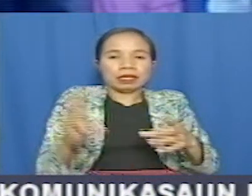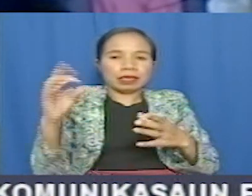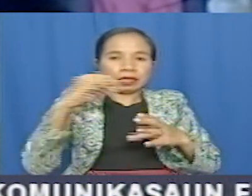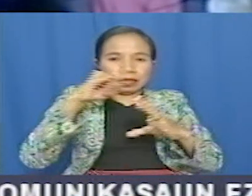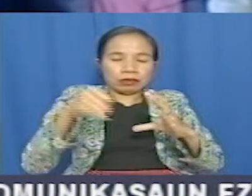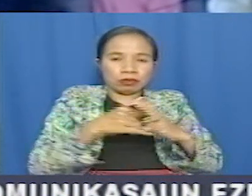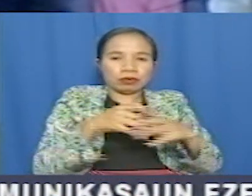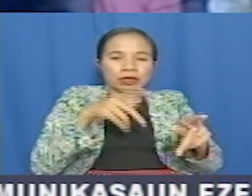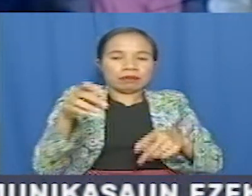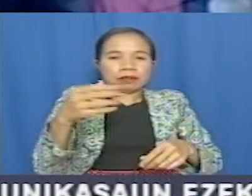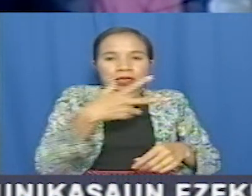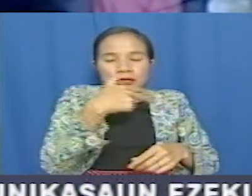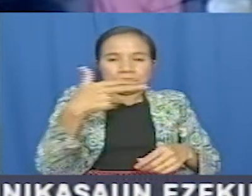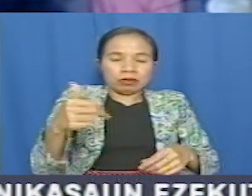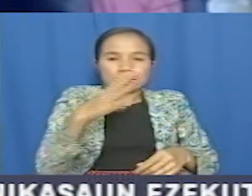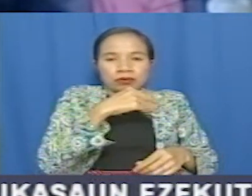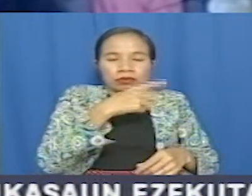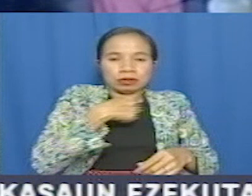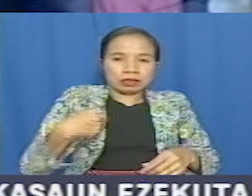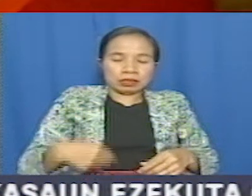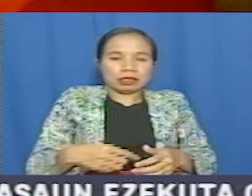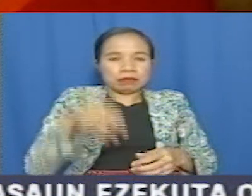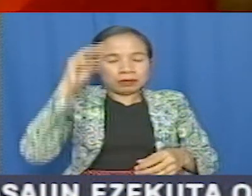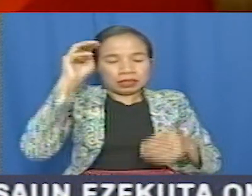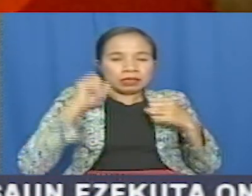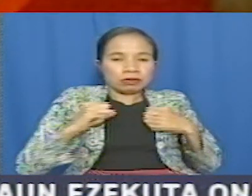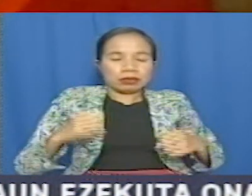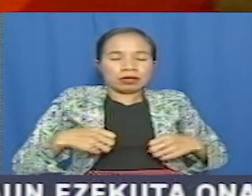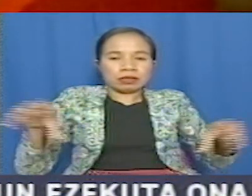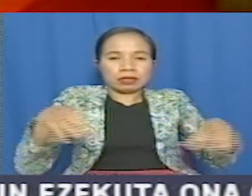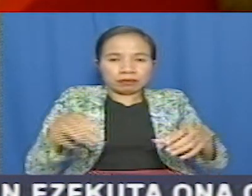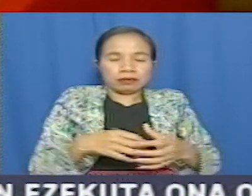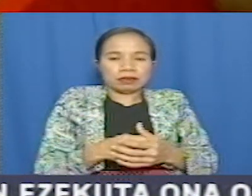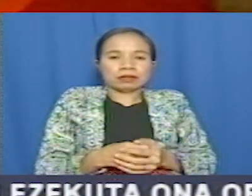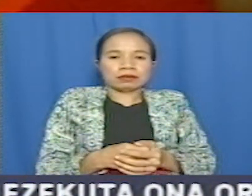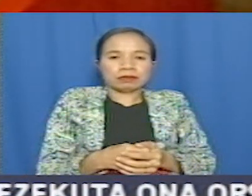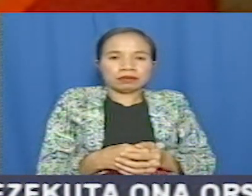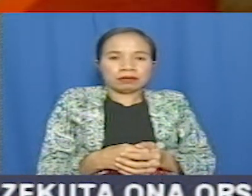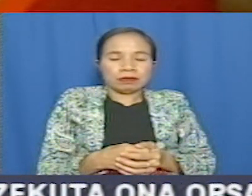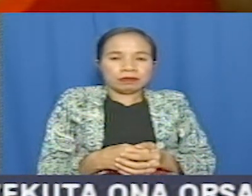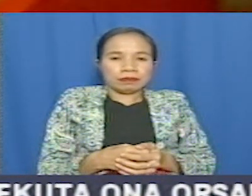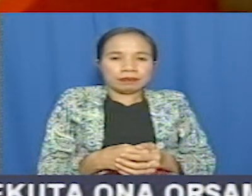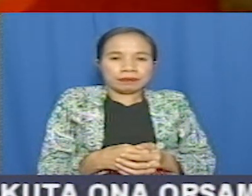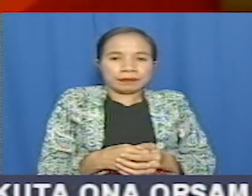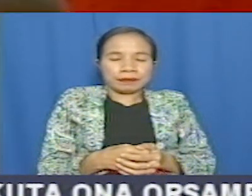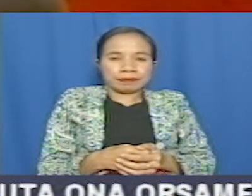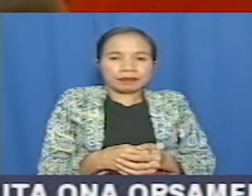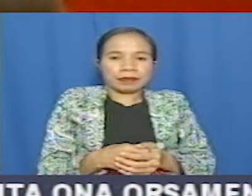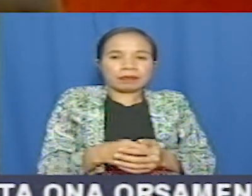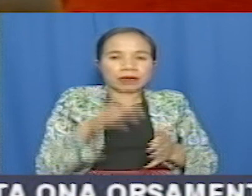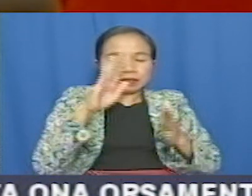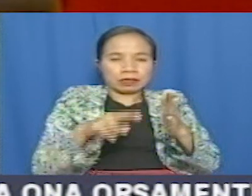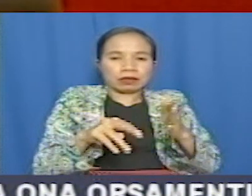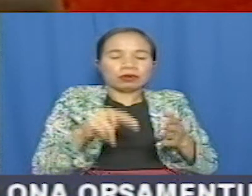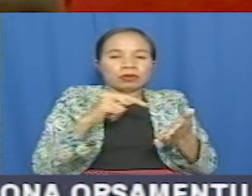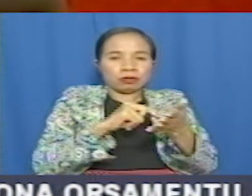inkluimos sidadaun Indonesia no Sinesa. Ministeru Saudi se esforsu atu servisu maka asbare dusaun numero COVID